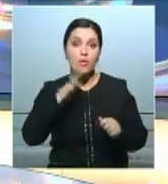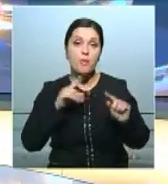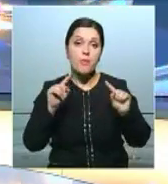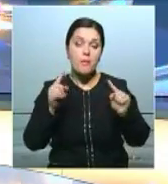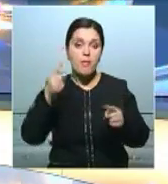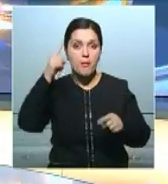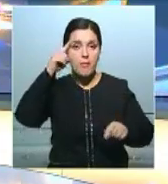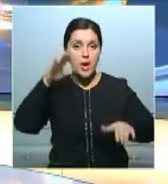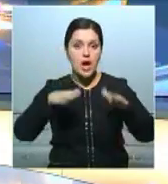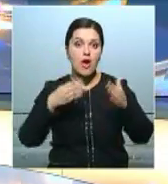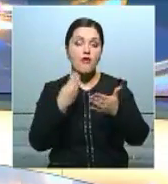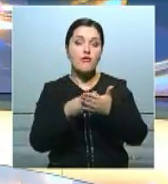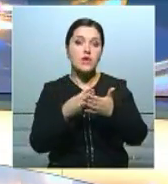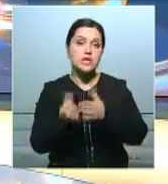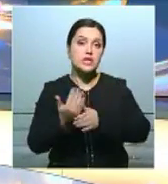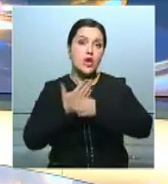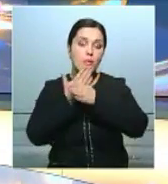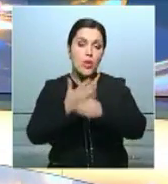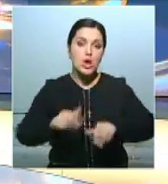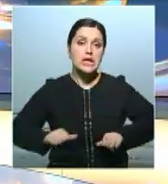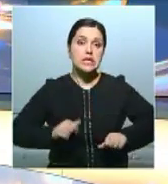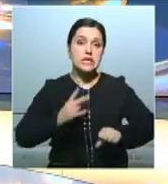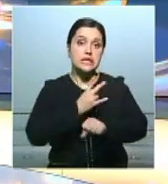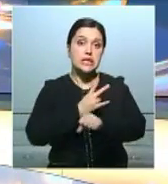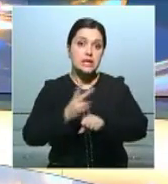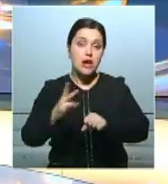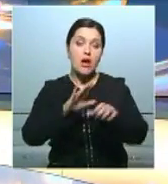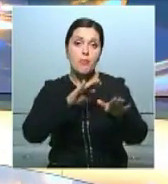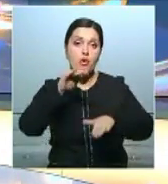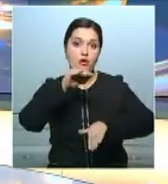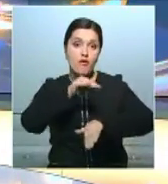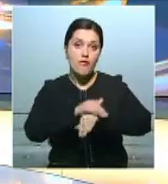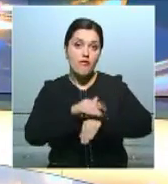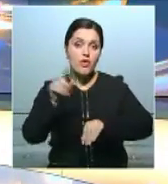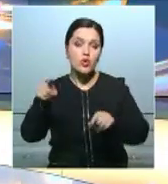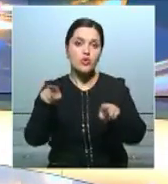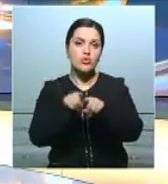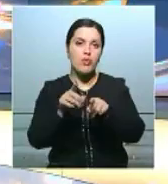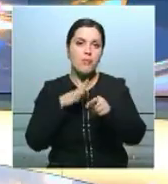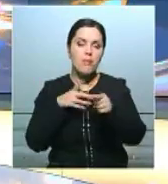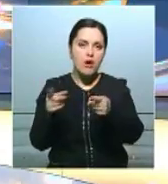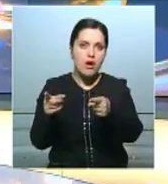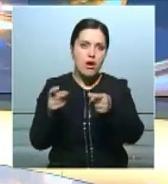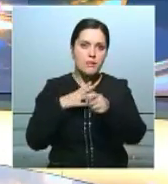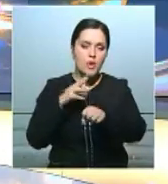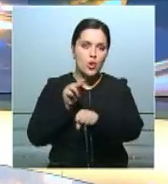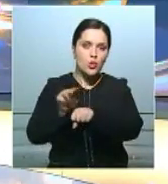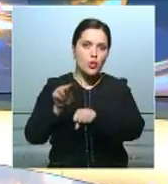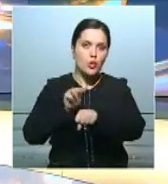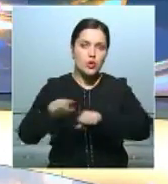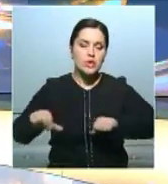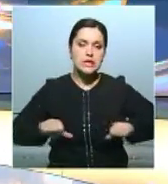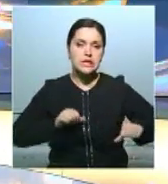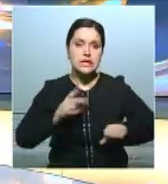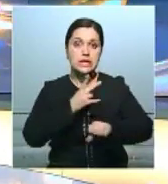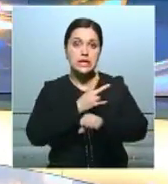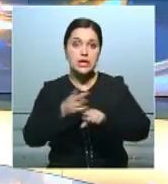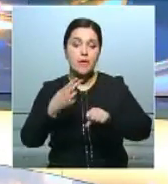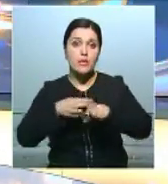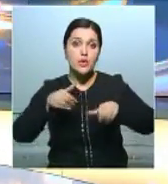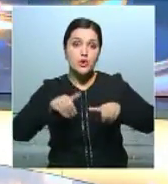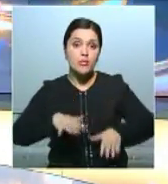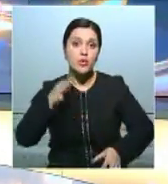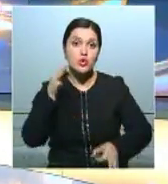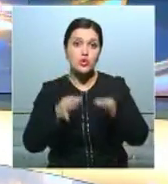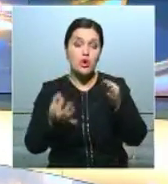по подозрению в финансовой помощи террористам. Однако затем выяснилось, что он занимался также и вербовкой. Согласно постановлению суда, даже